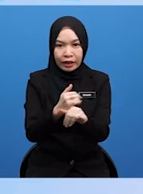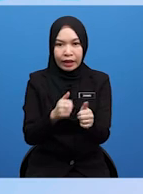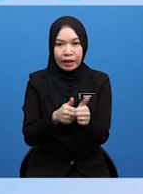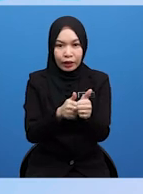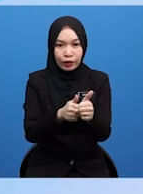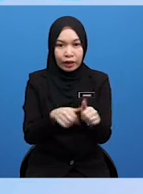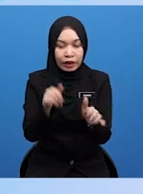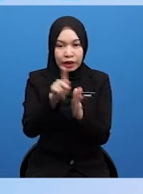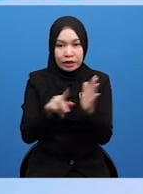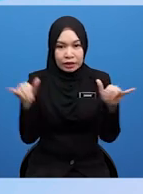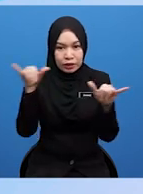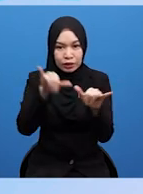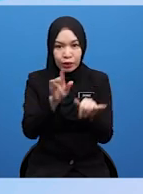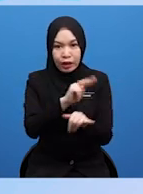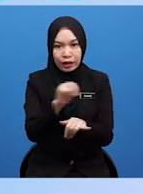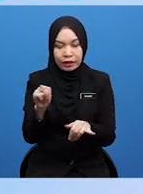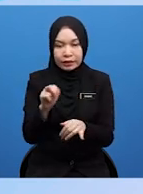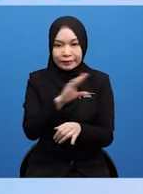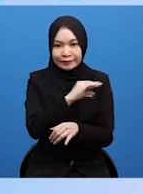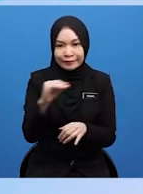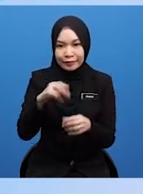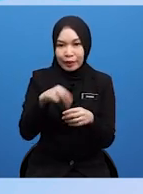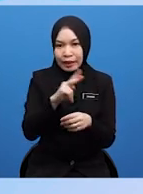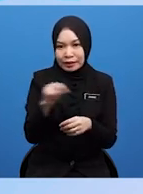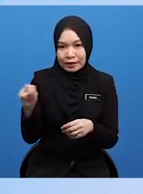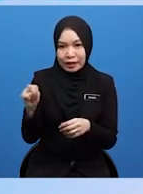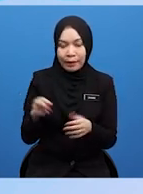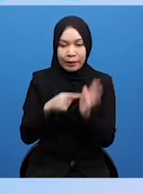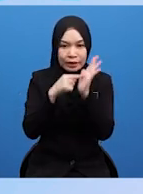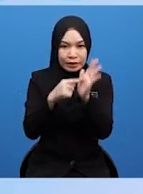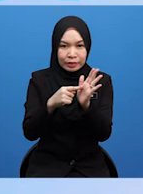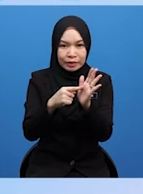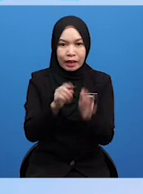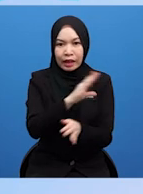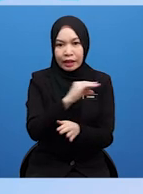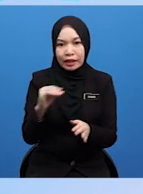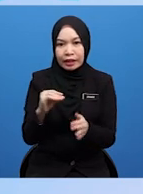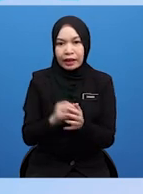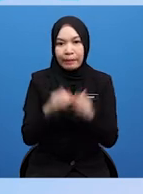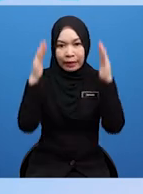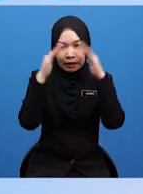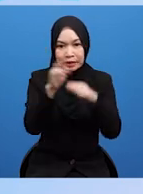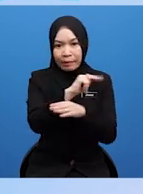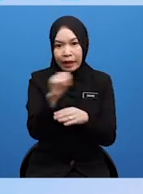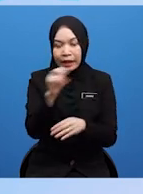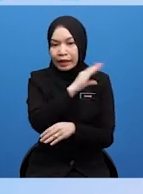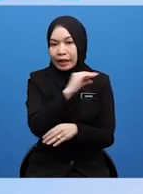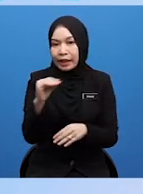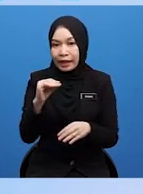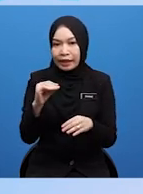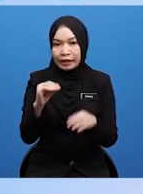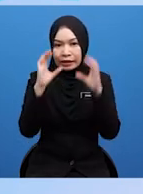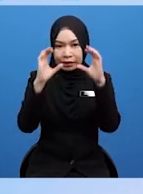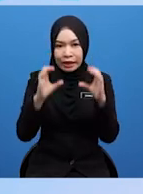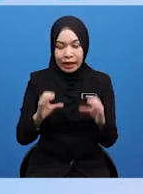cadangan pengkaryaan penghasilan persembahannya dan penghujan hanya pengujian kertas